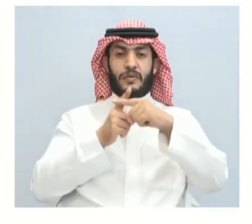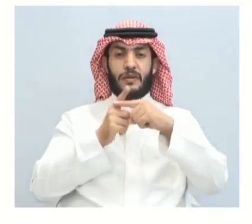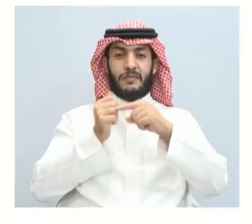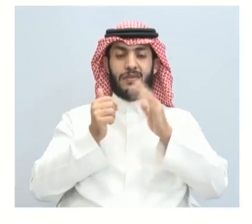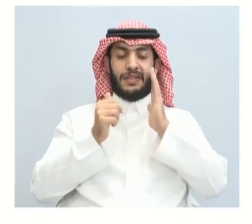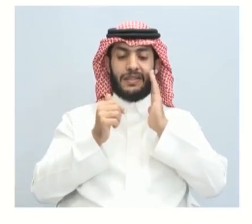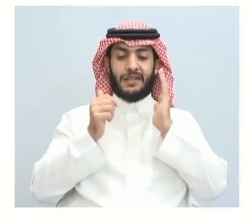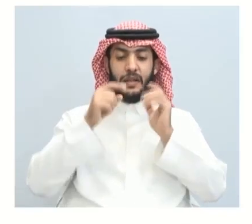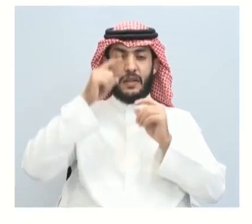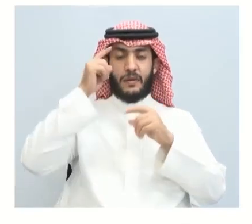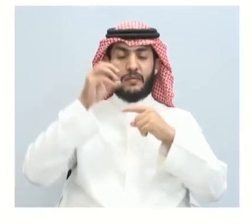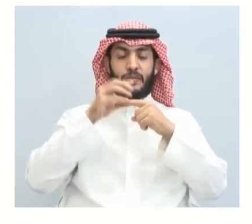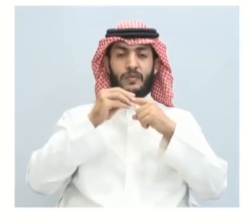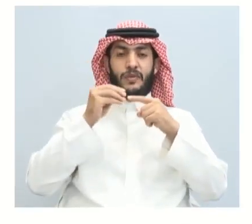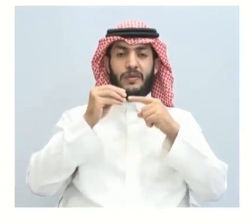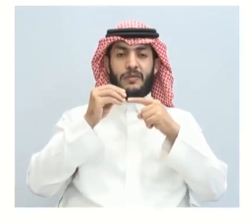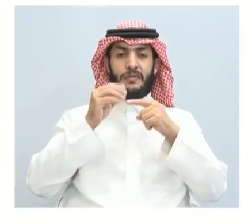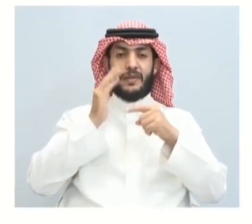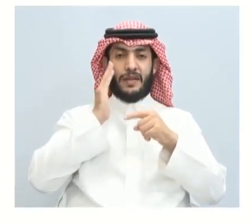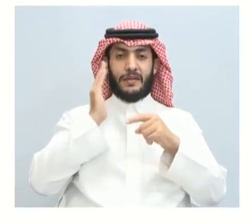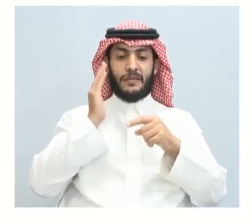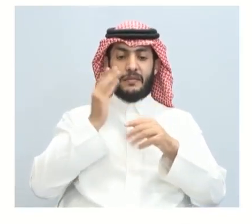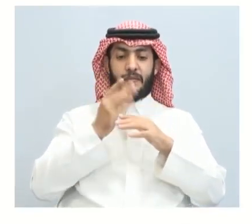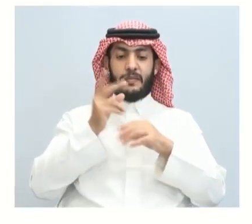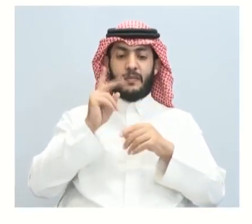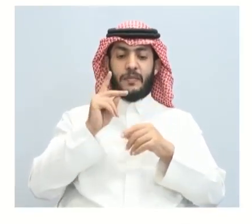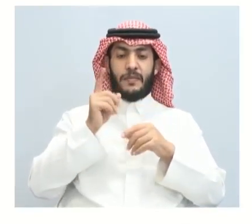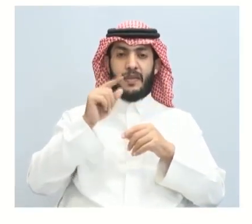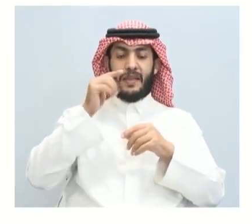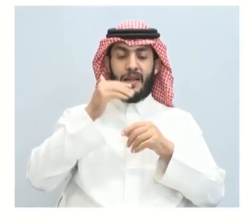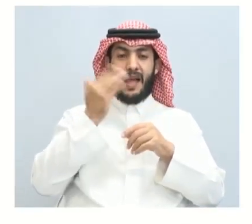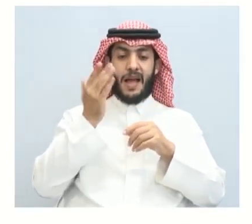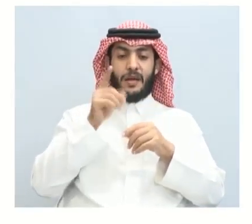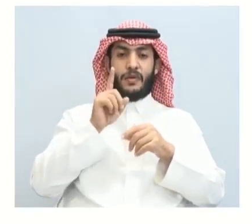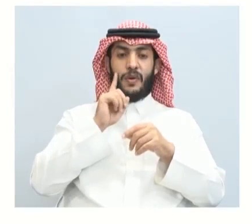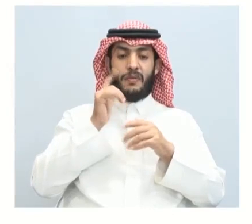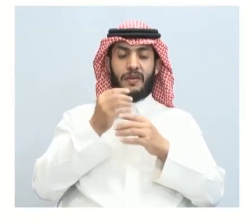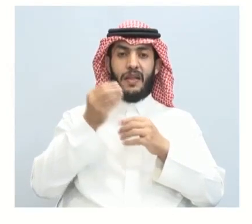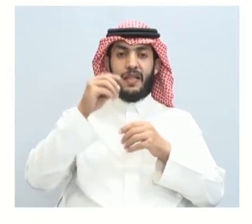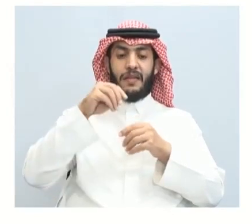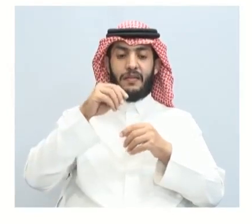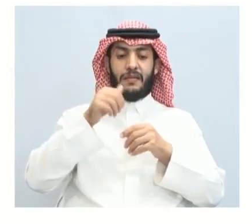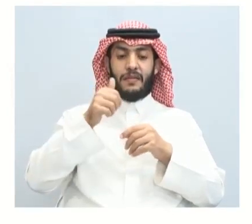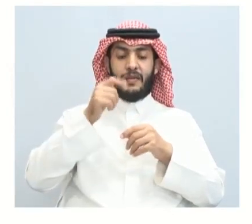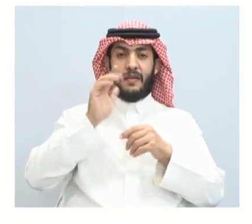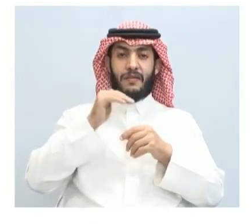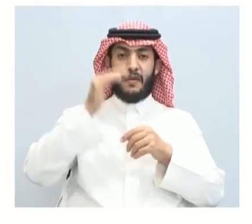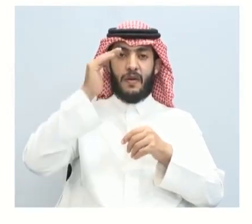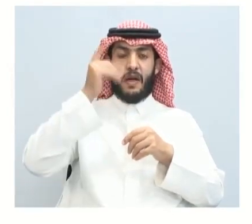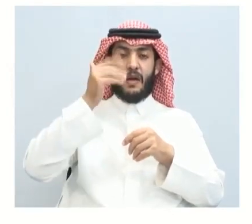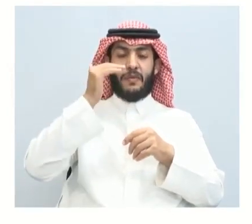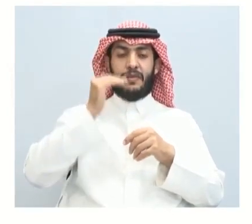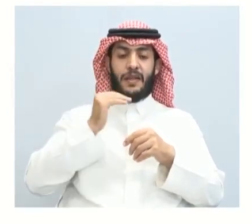لليسار واذا كان لليمين بيكون بالسالب واذا كان خارج الام الاضافه فبالتالي بيكون اما للاعلى واما